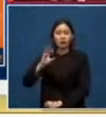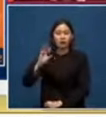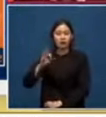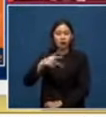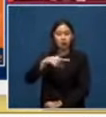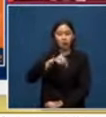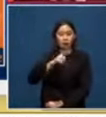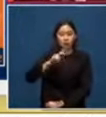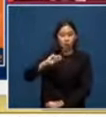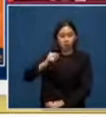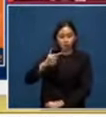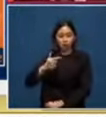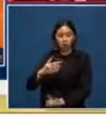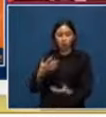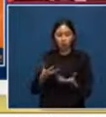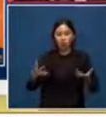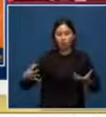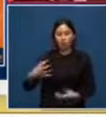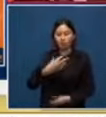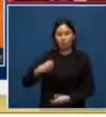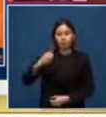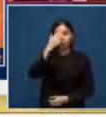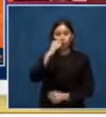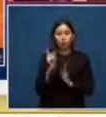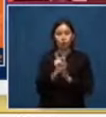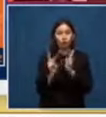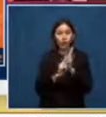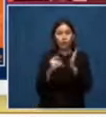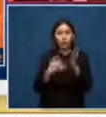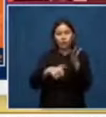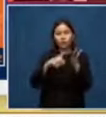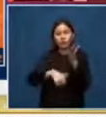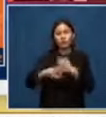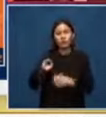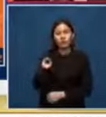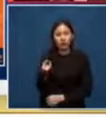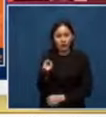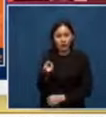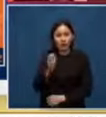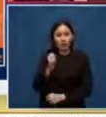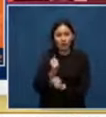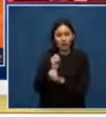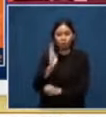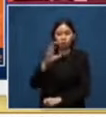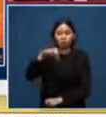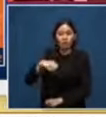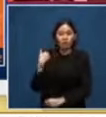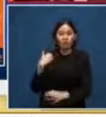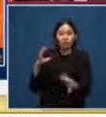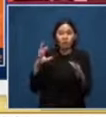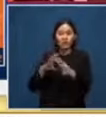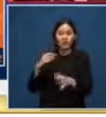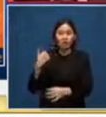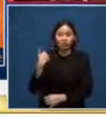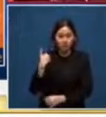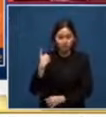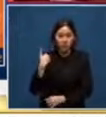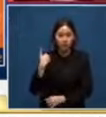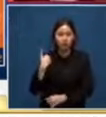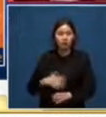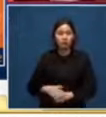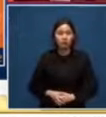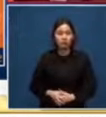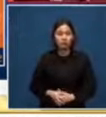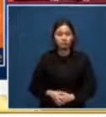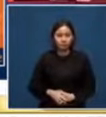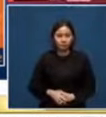งได้ทำการยึดทรัพย์ในคดีจำนำข้าวเพราะว่าทางบริษัทกีทาได้มีส่วนเกี่ยวข้องและนางกิ่วแก้งริมปีสุกนะครับ